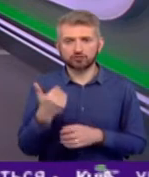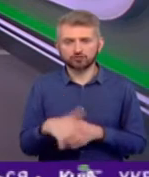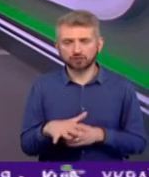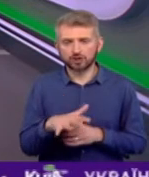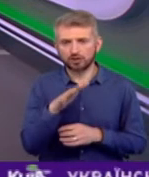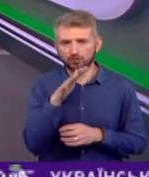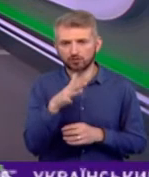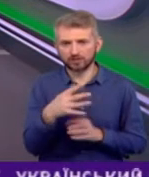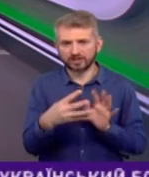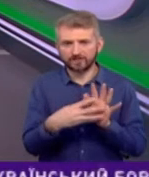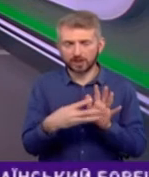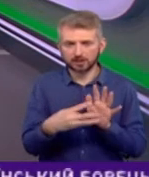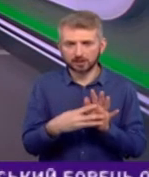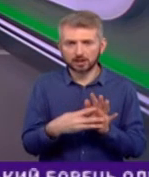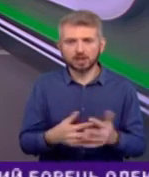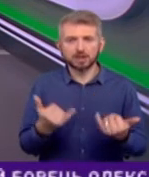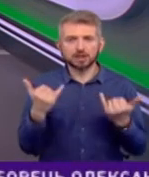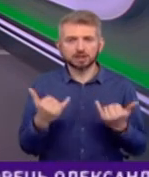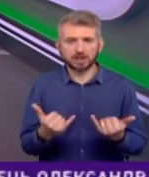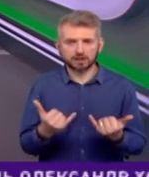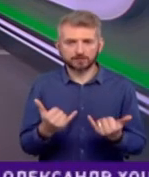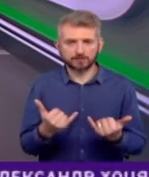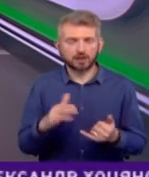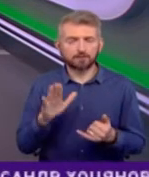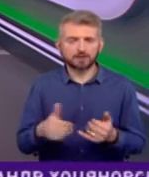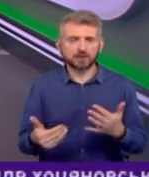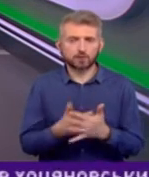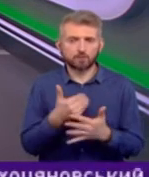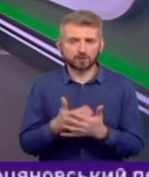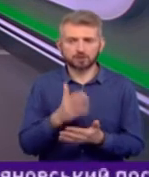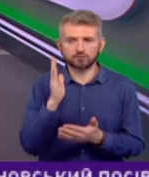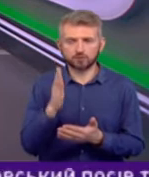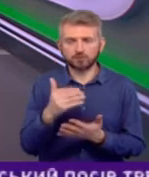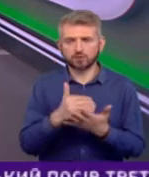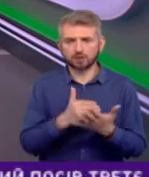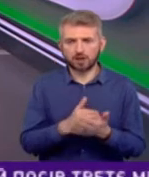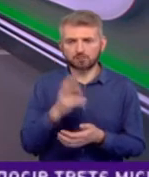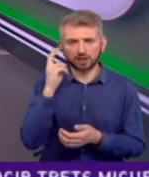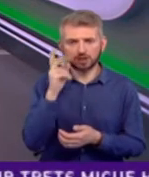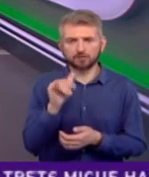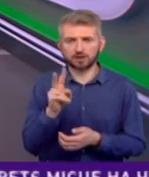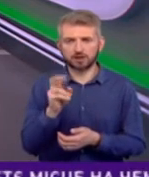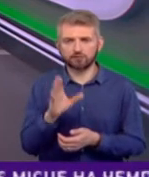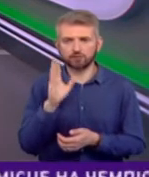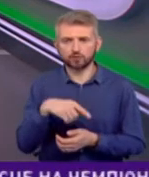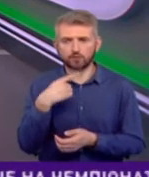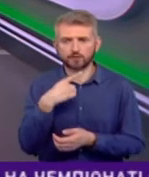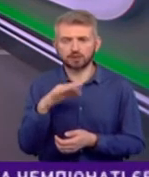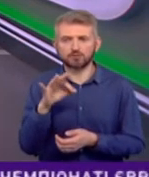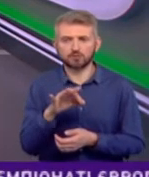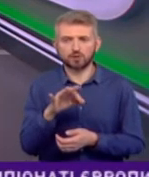о 21-й. Зараз, точніше, після блоку новин в ефір повертається Василь Климчук. Говоритимуть про,